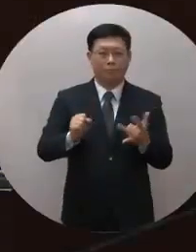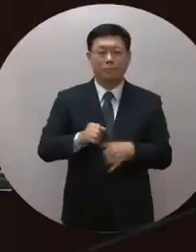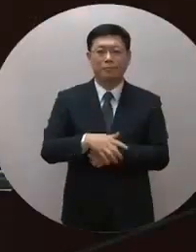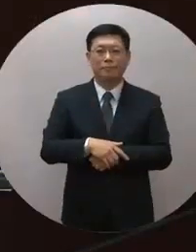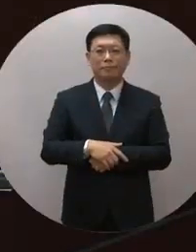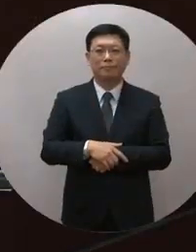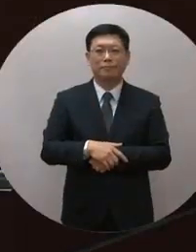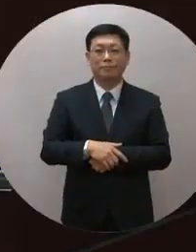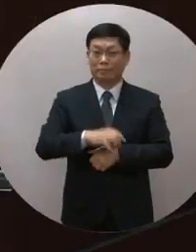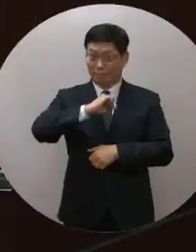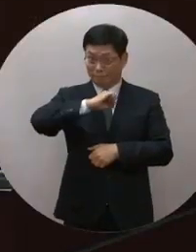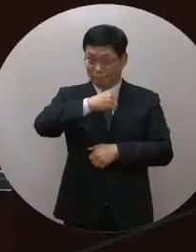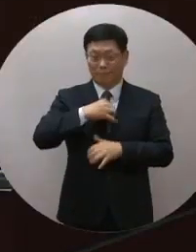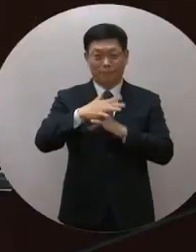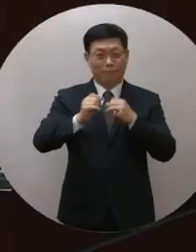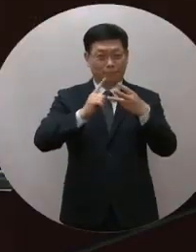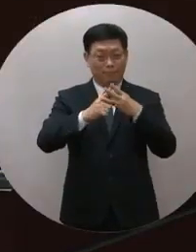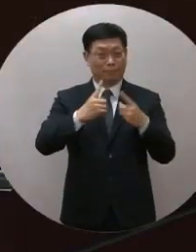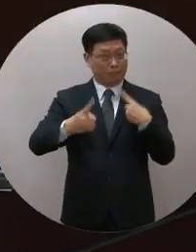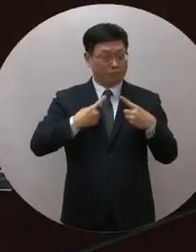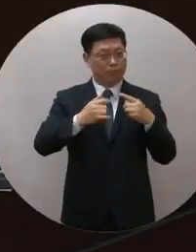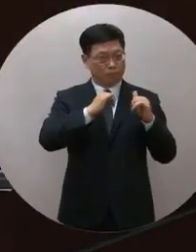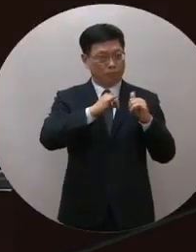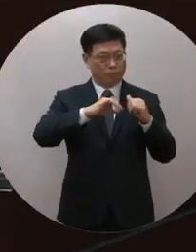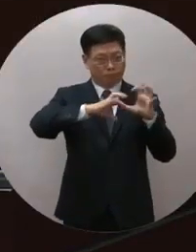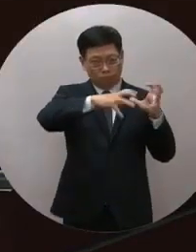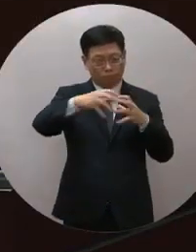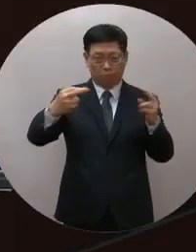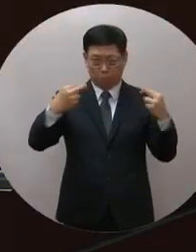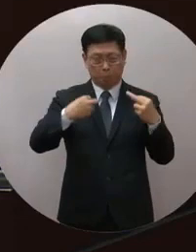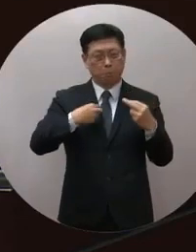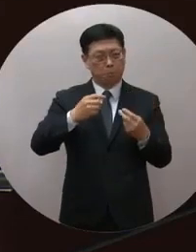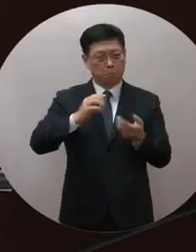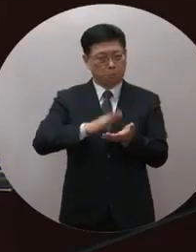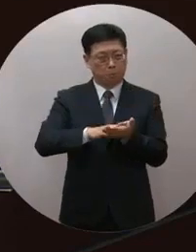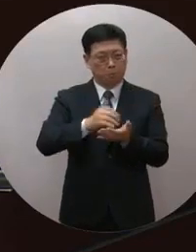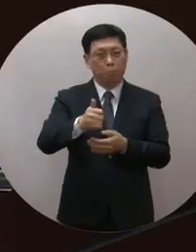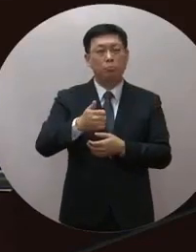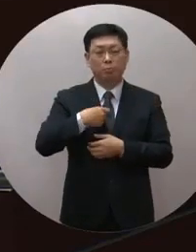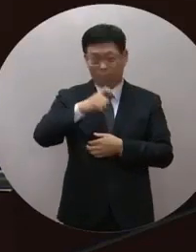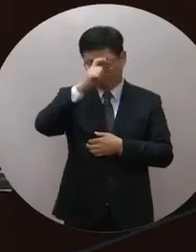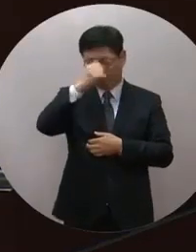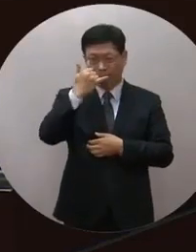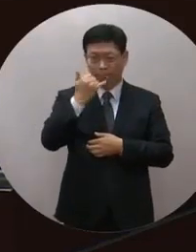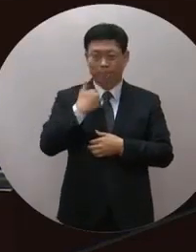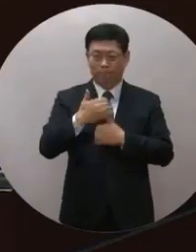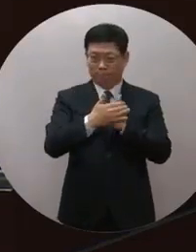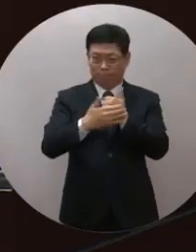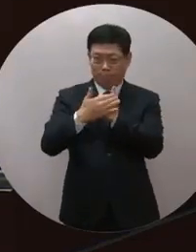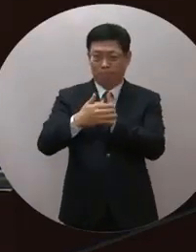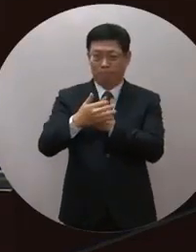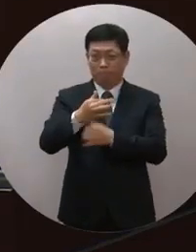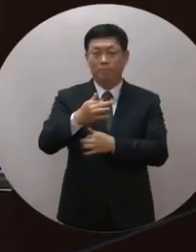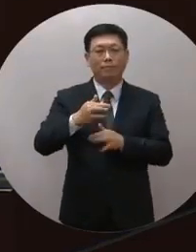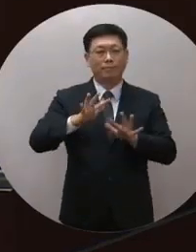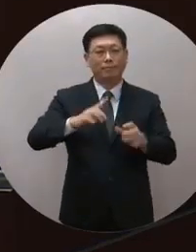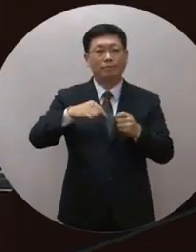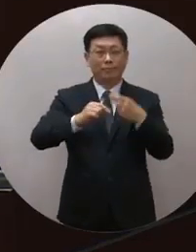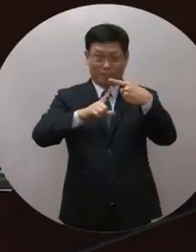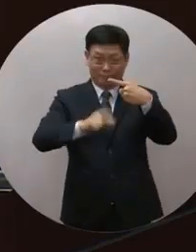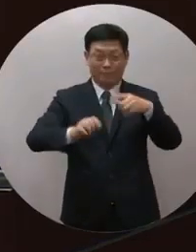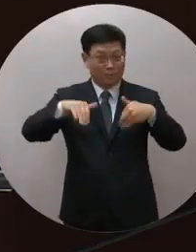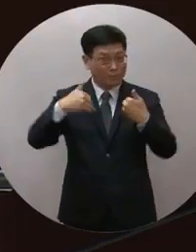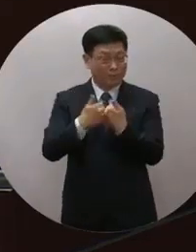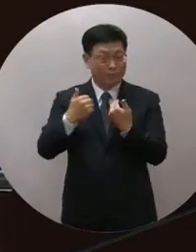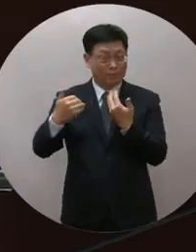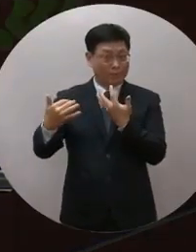伴。台湾的民主自由深受国际肯定，为建立民主防卫机制，今年一月反渗